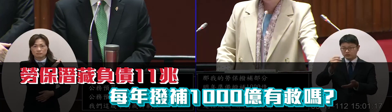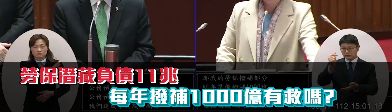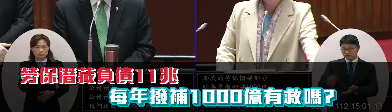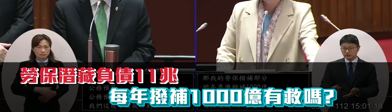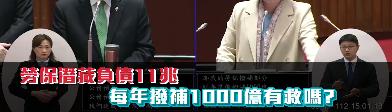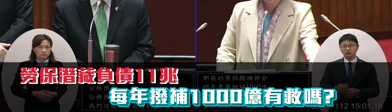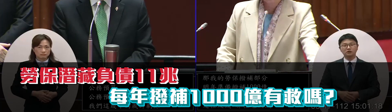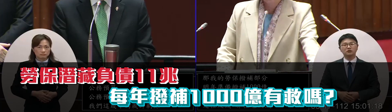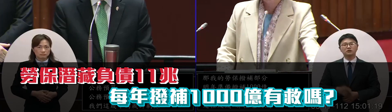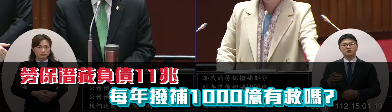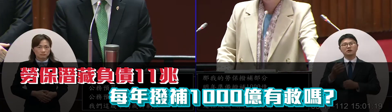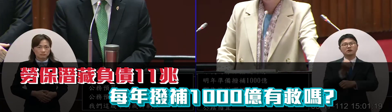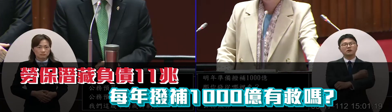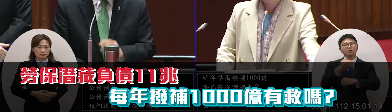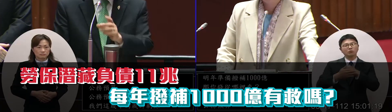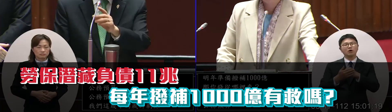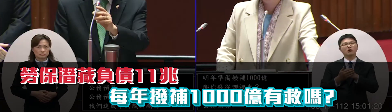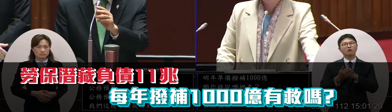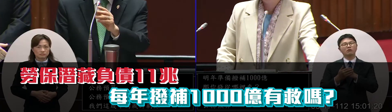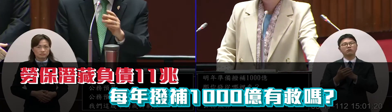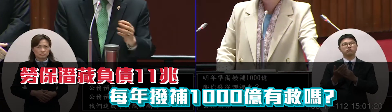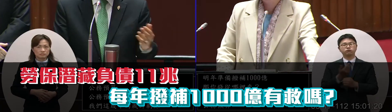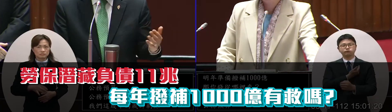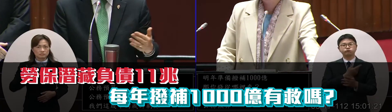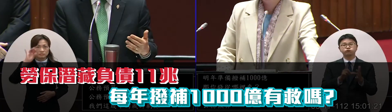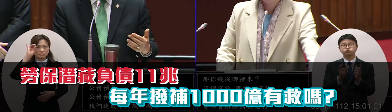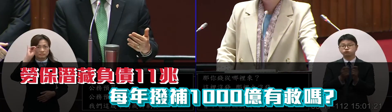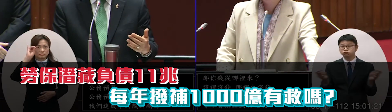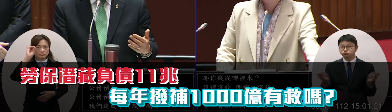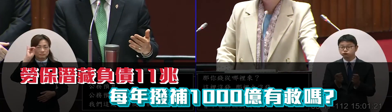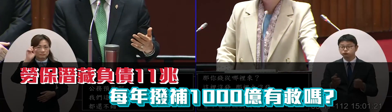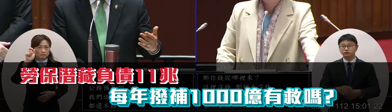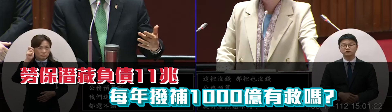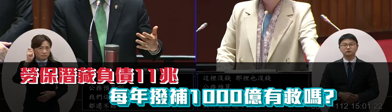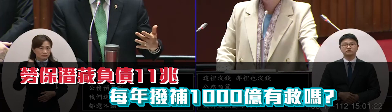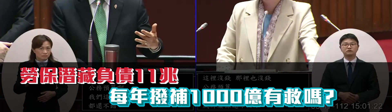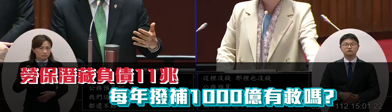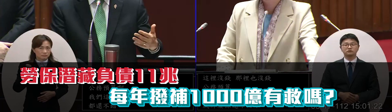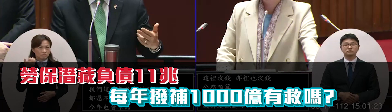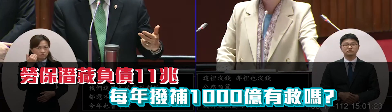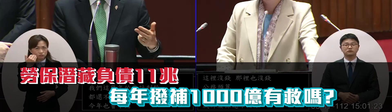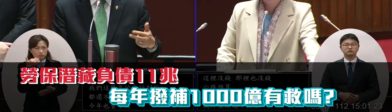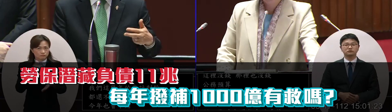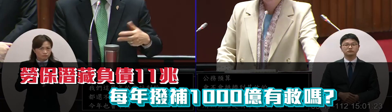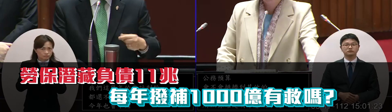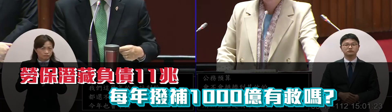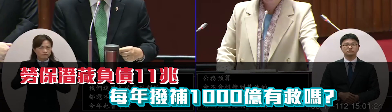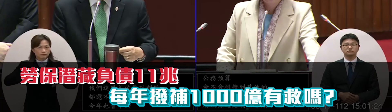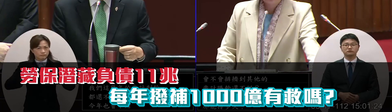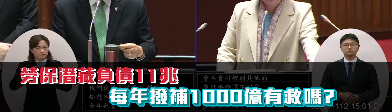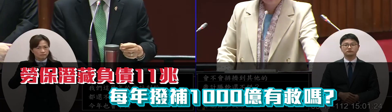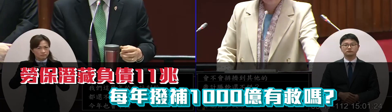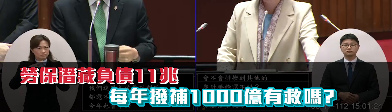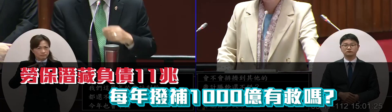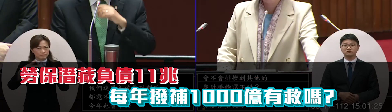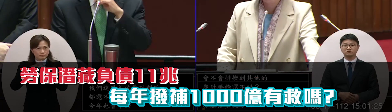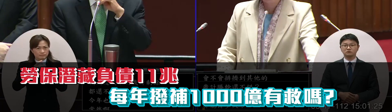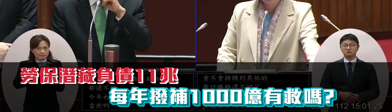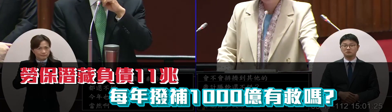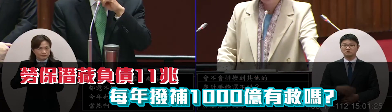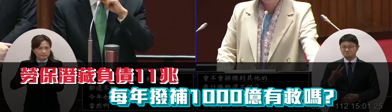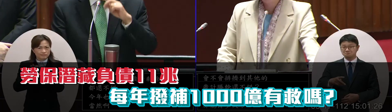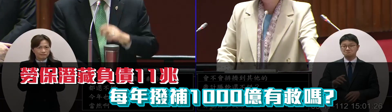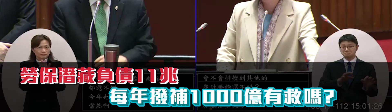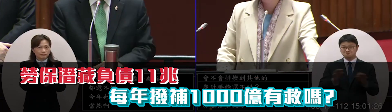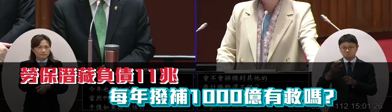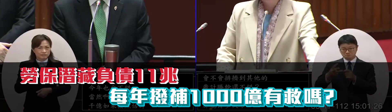那能够撑多久？ 千亿的话，如果按照我们的估计，当然是 啊，大概可以撑个一两年了哈。 再延后三年